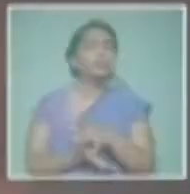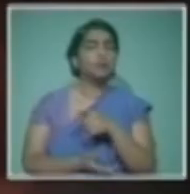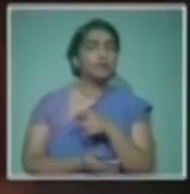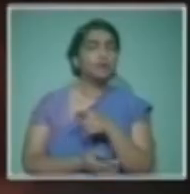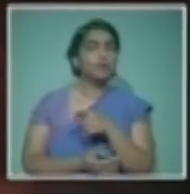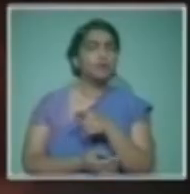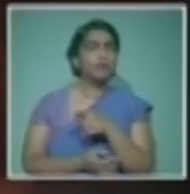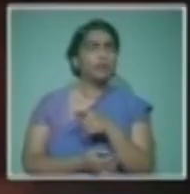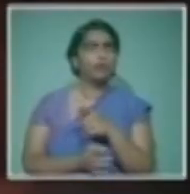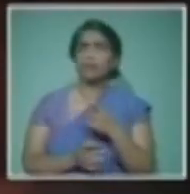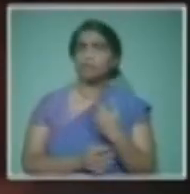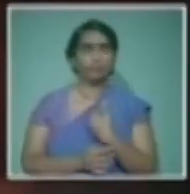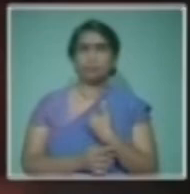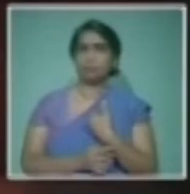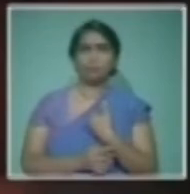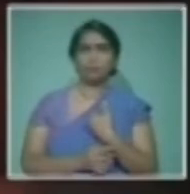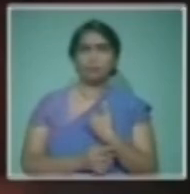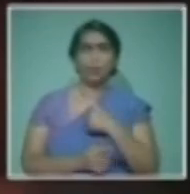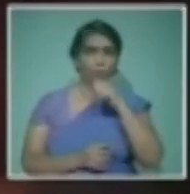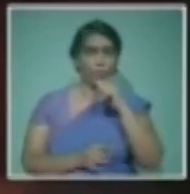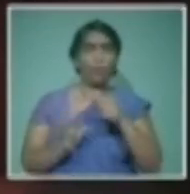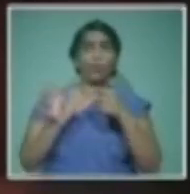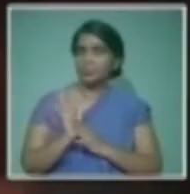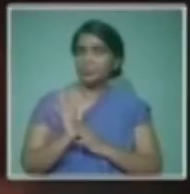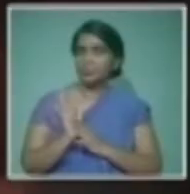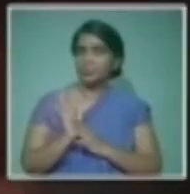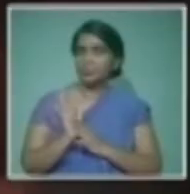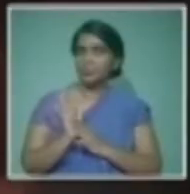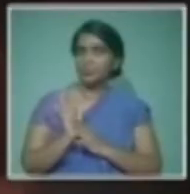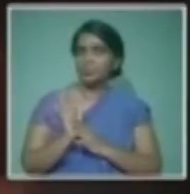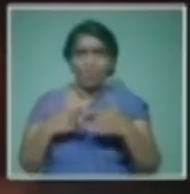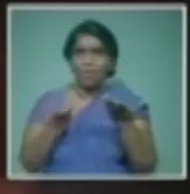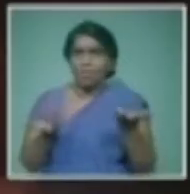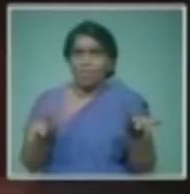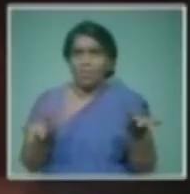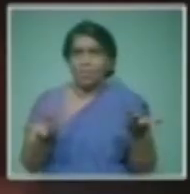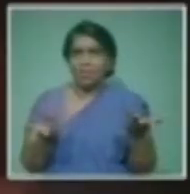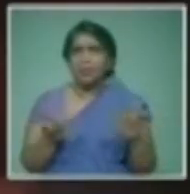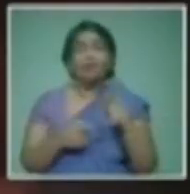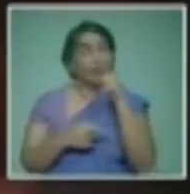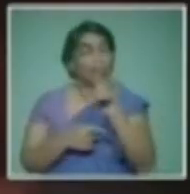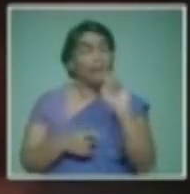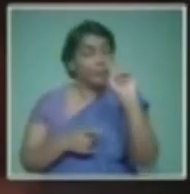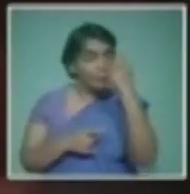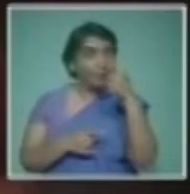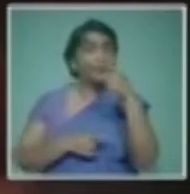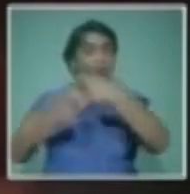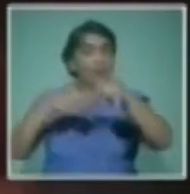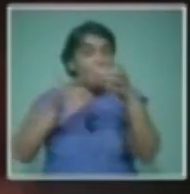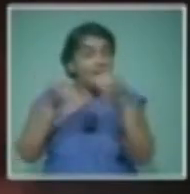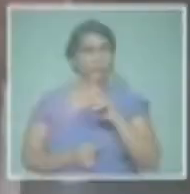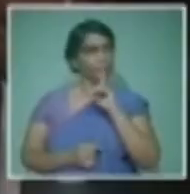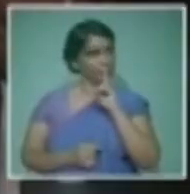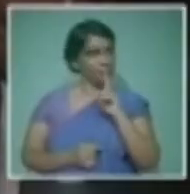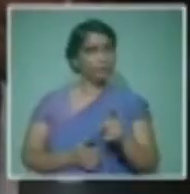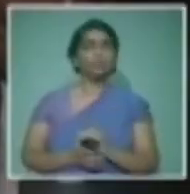කරනවා ඒවට අපිට ඔබතුමාගෙන් සාධනීය පිළිතුරු ලැබුණේ නැහැ ගරු අගමැතිතුමා ඔබතුමන්ලා ඉස්සෙල්ලා ඔබතුමන්ලාගේ මේ ගෲප් එක